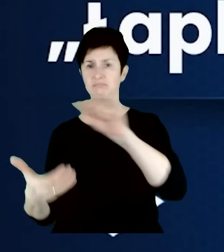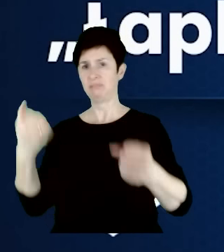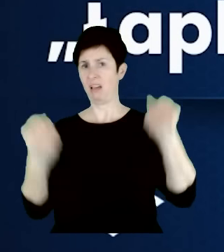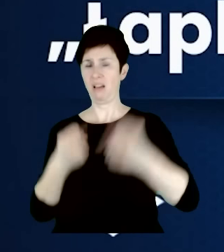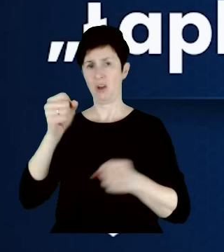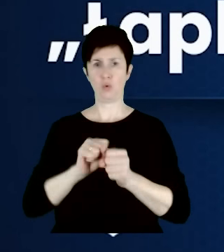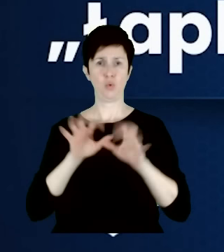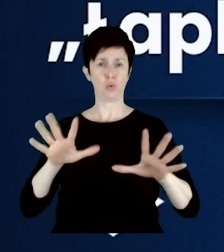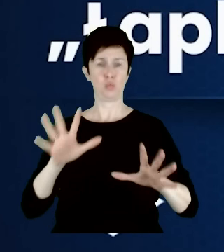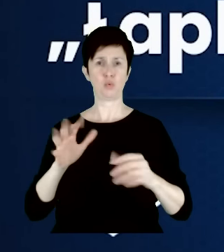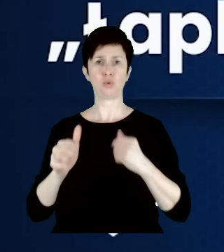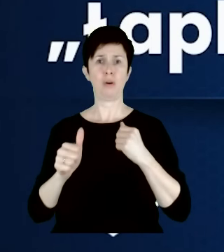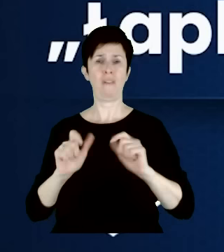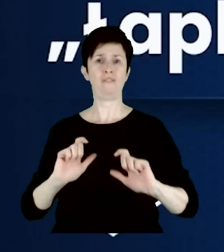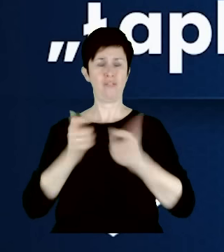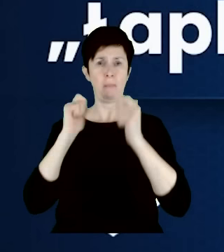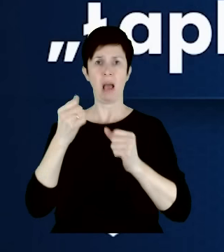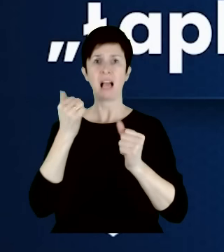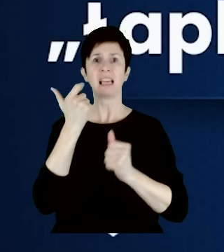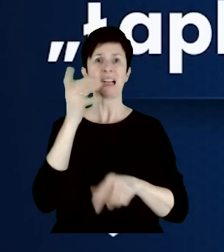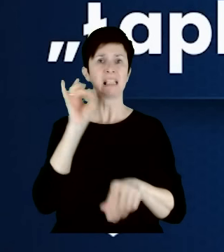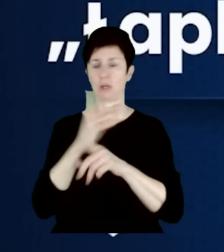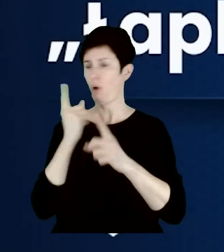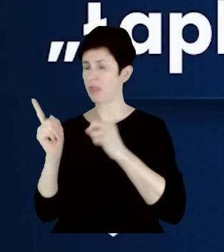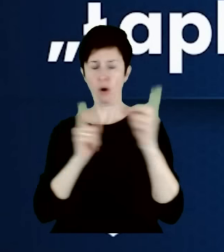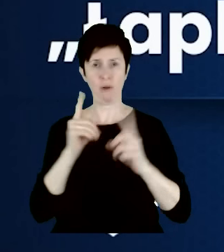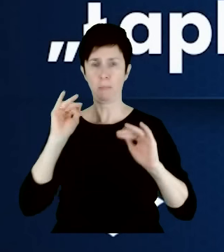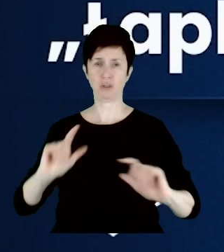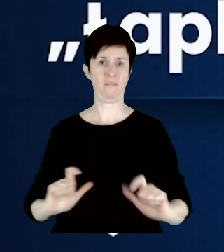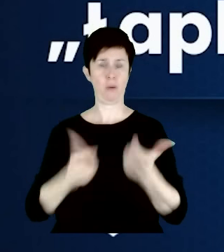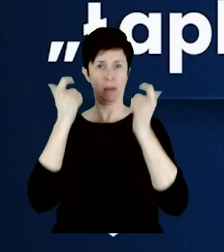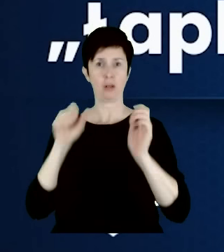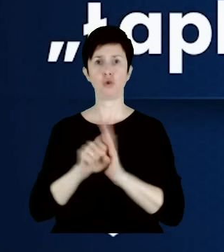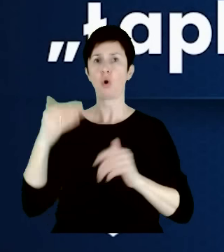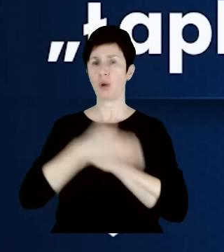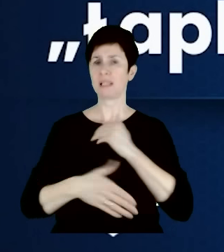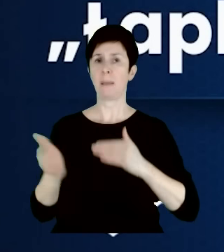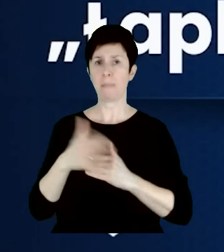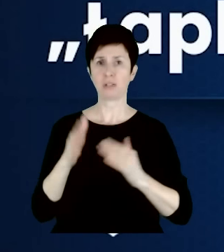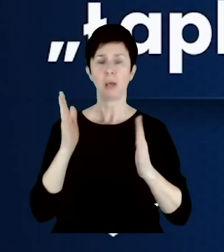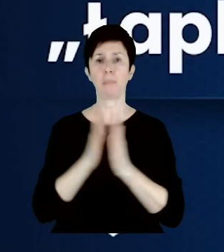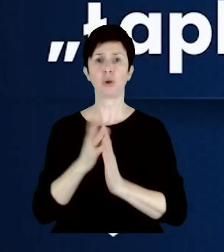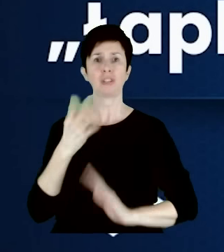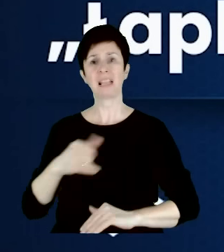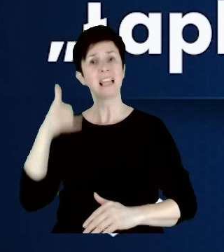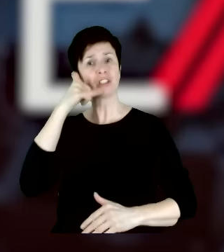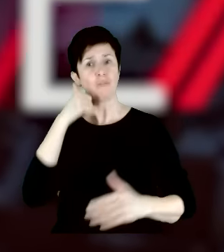wypadku. Nawet kilka sekund nieuwagi może doprowadzić do tragedii. Akcja potrwa do końca marca. Prosimy nie dzwonić w tej sprawie do znajomych w trakcie